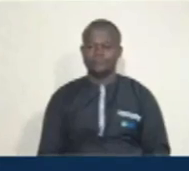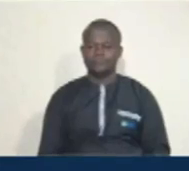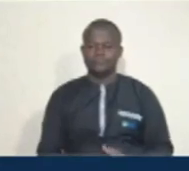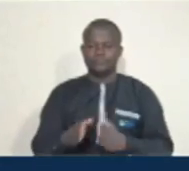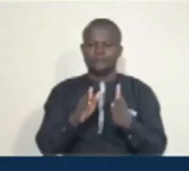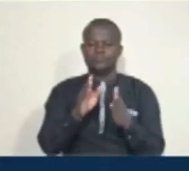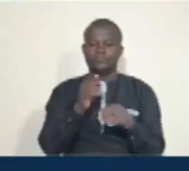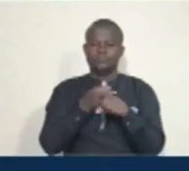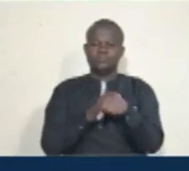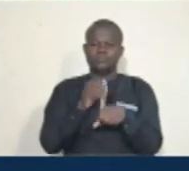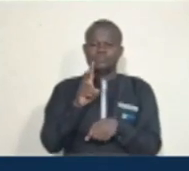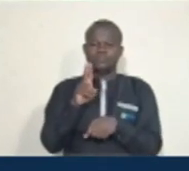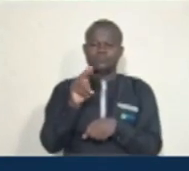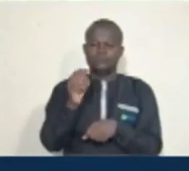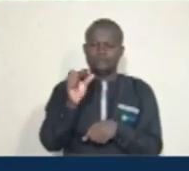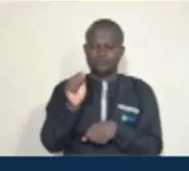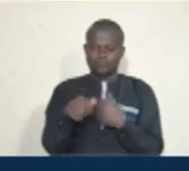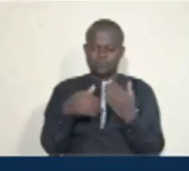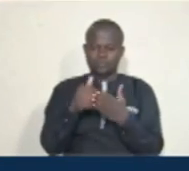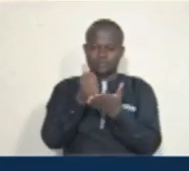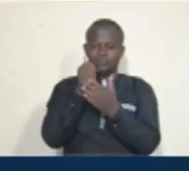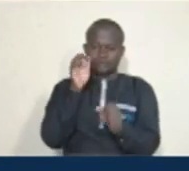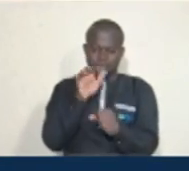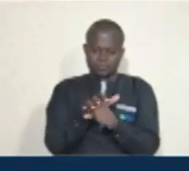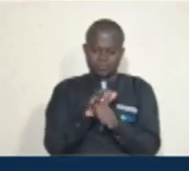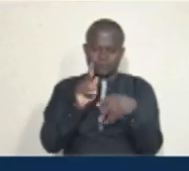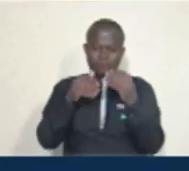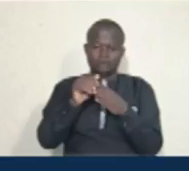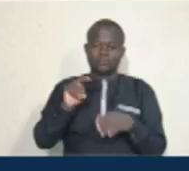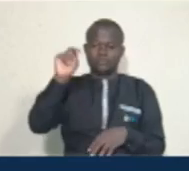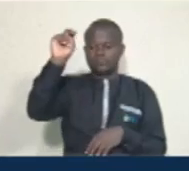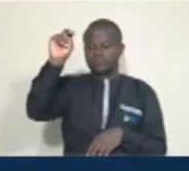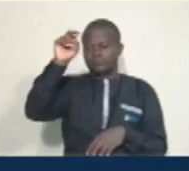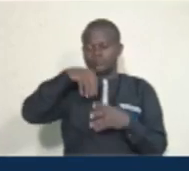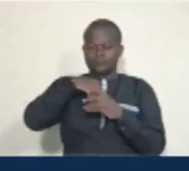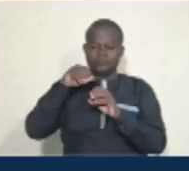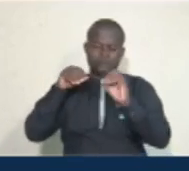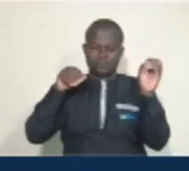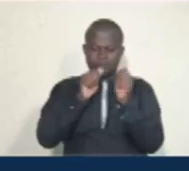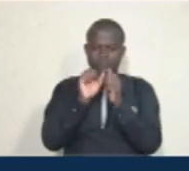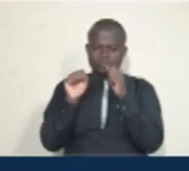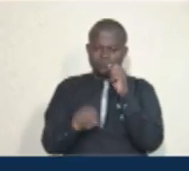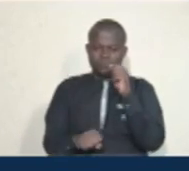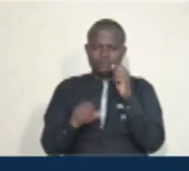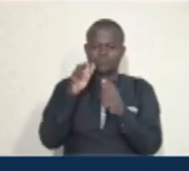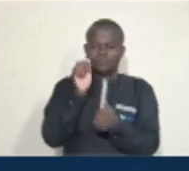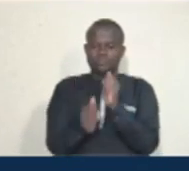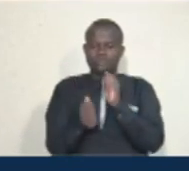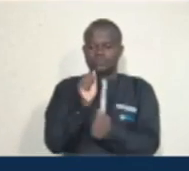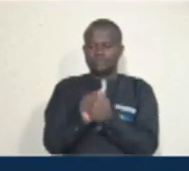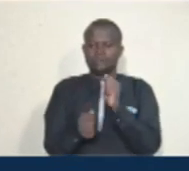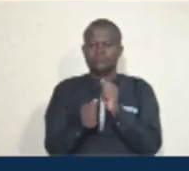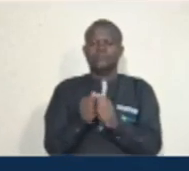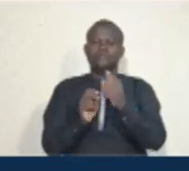umuhanda Musanze Vunga Ngororero Muhanga ufatiye runini abatuye intara y'Amajyaruguru Uburengerazuba n'Amajyepfo. Isenyuka ry'ibiraro